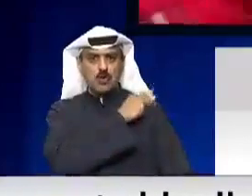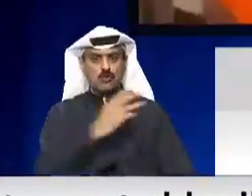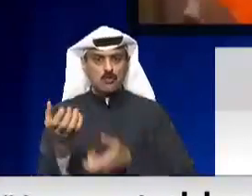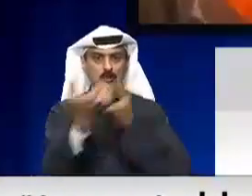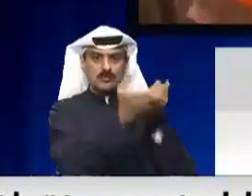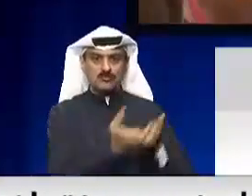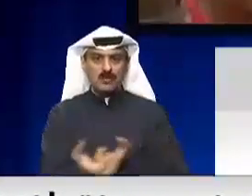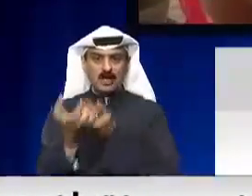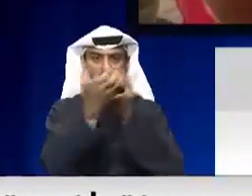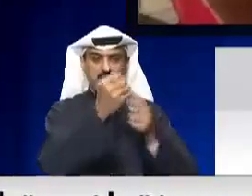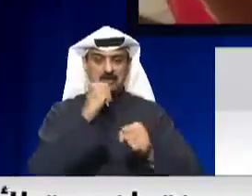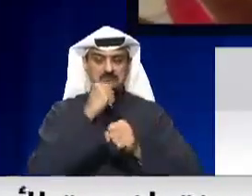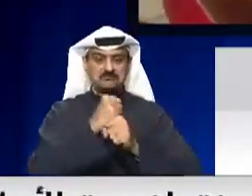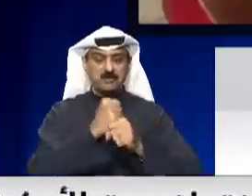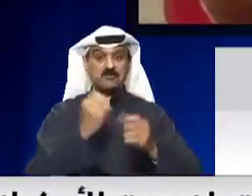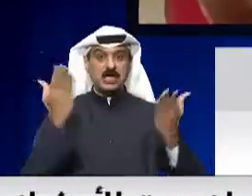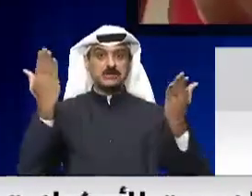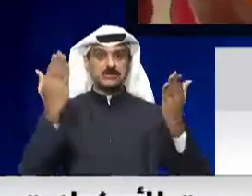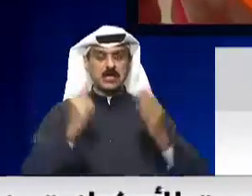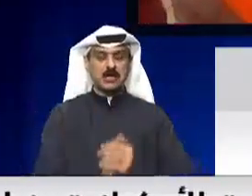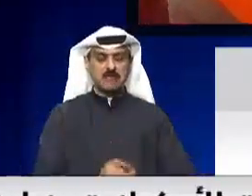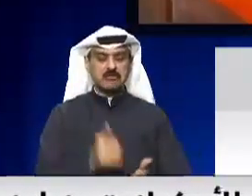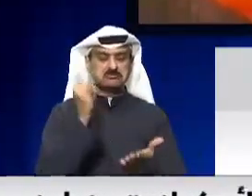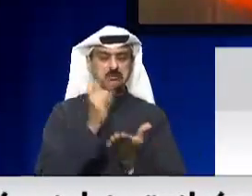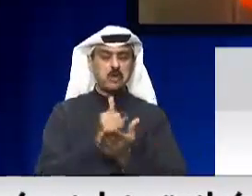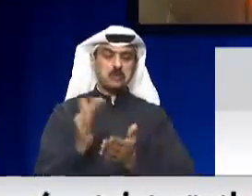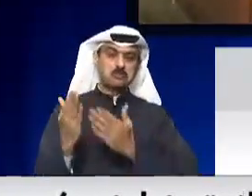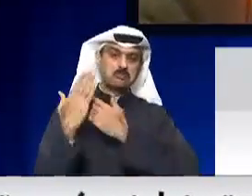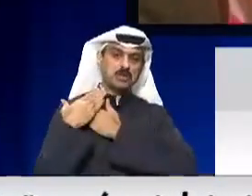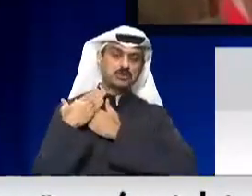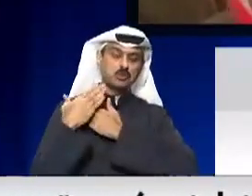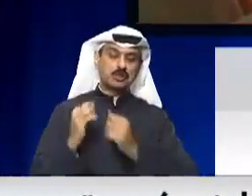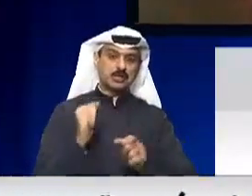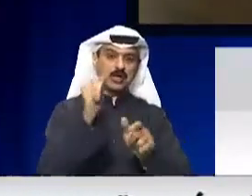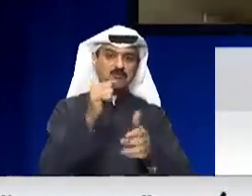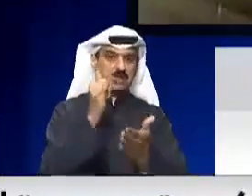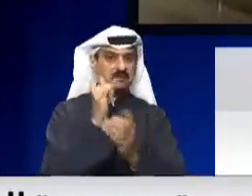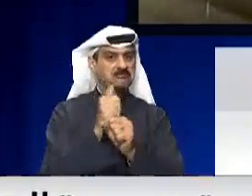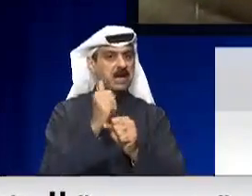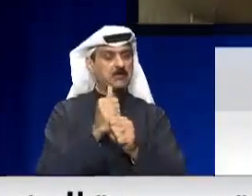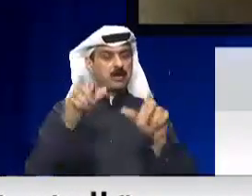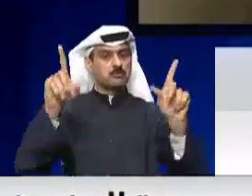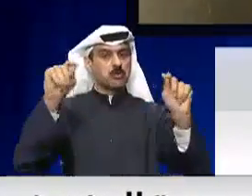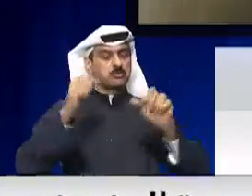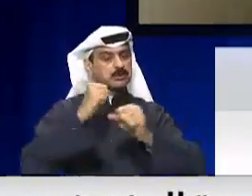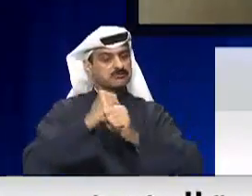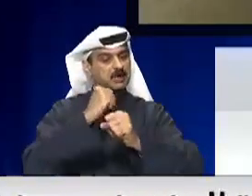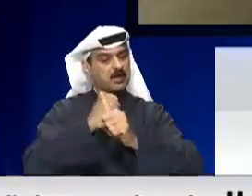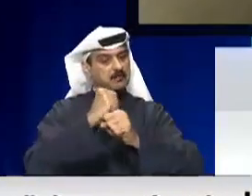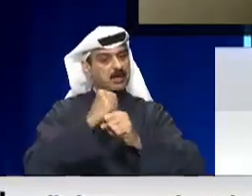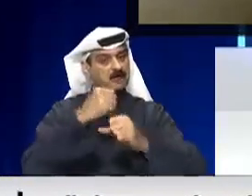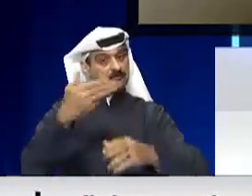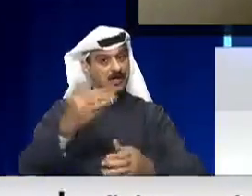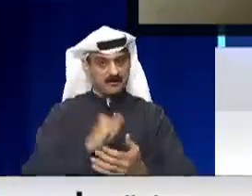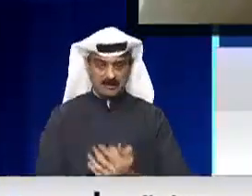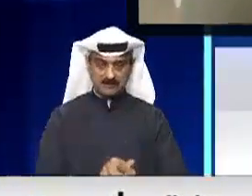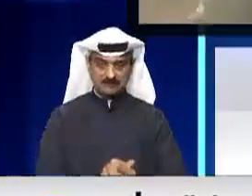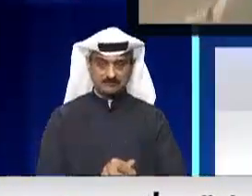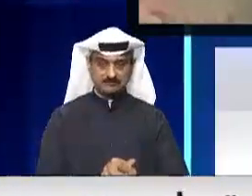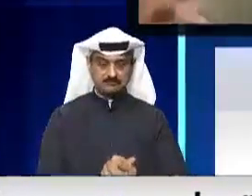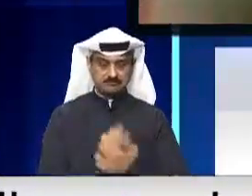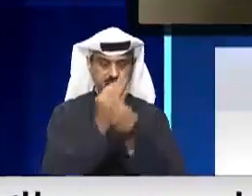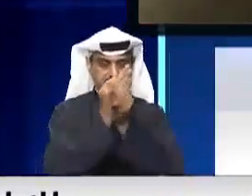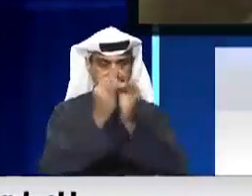الأطفاء العام إن شاء الله على كفاءة عالية في القيام في مهام عملهم على